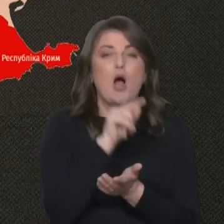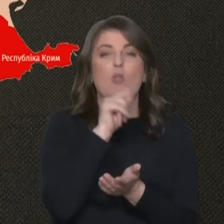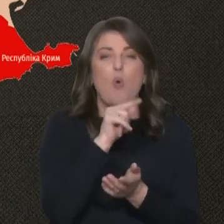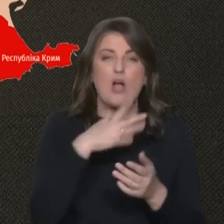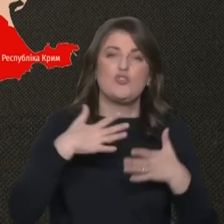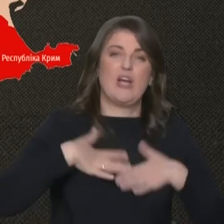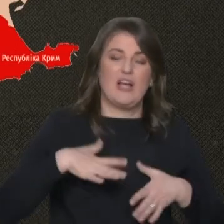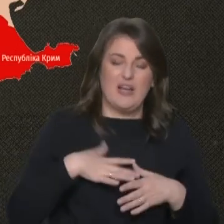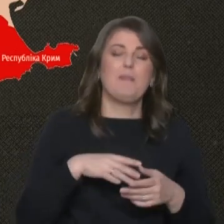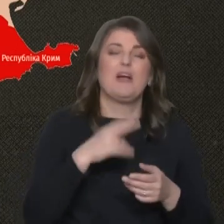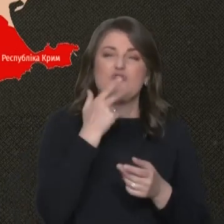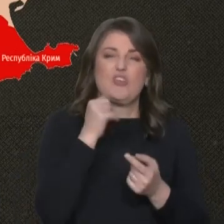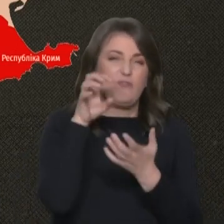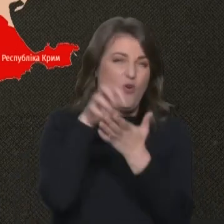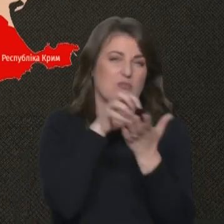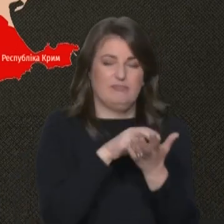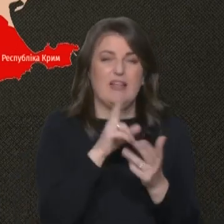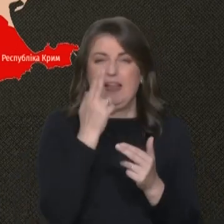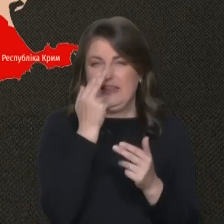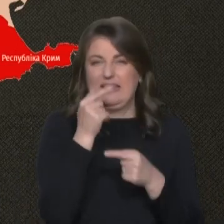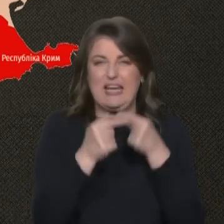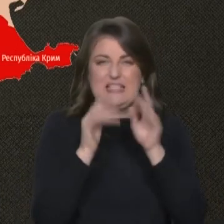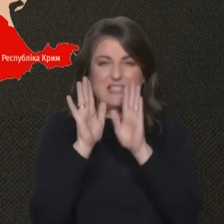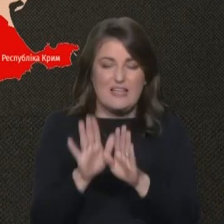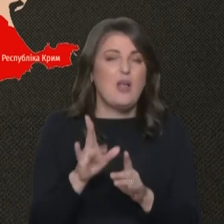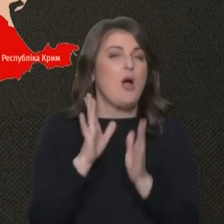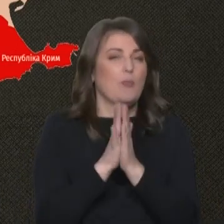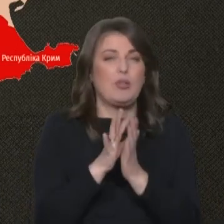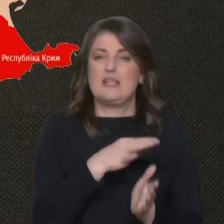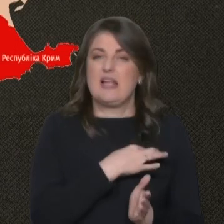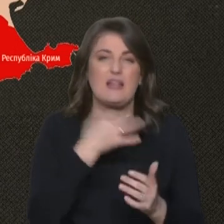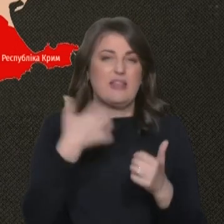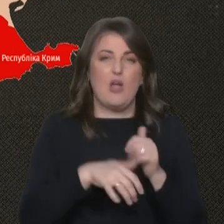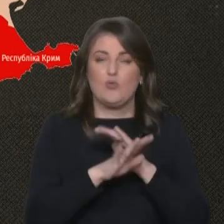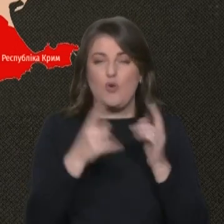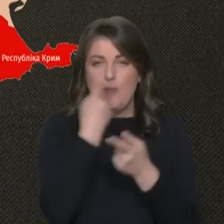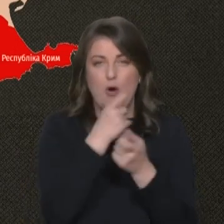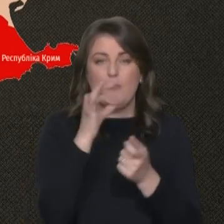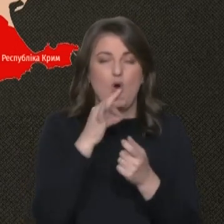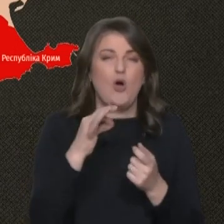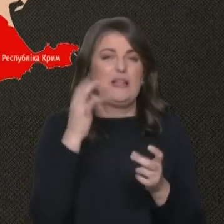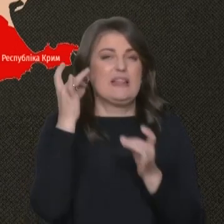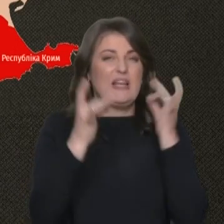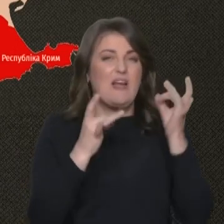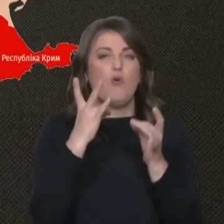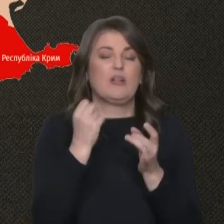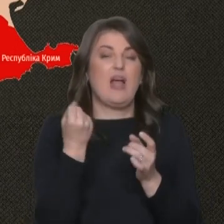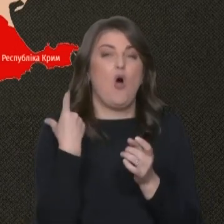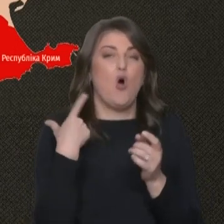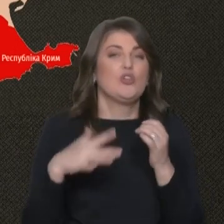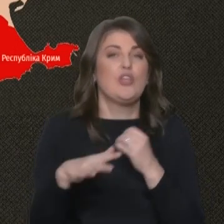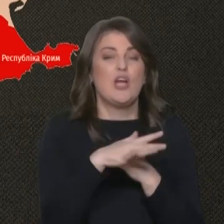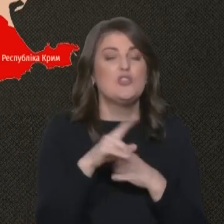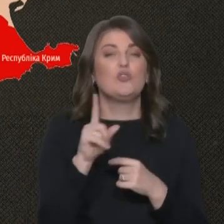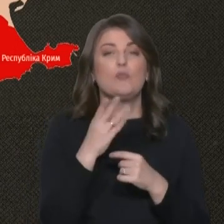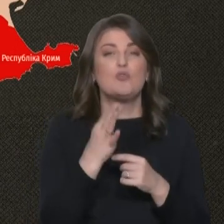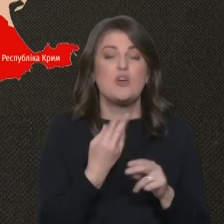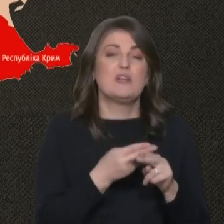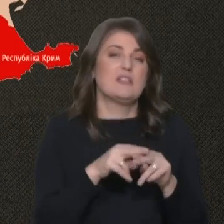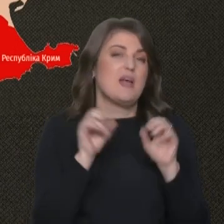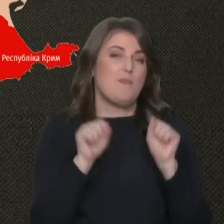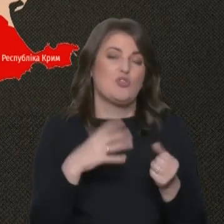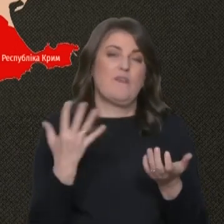та Крим червоні традиційно, але, будь ласка, не ігноруйте повідомлення про тривоги на Одещині, тому що ну, це